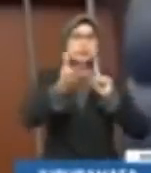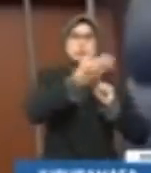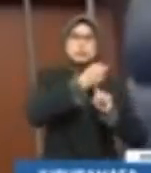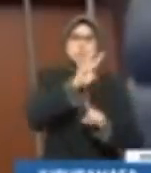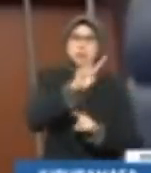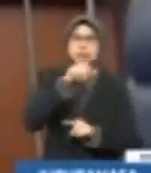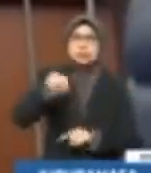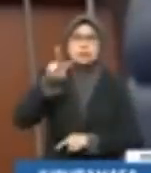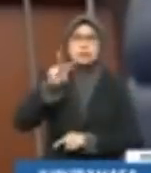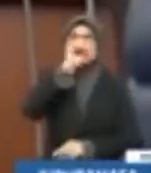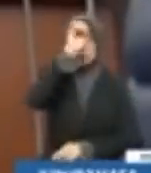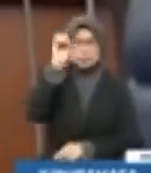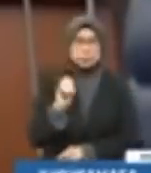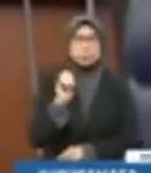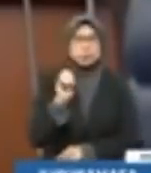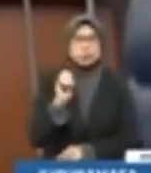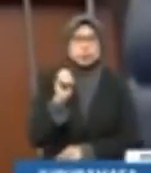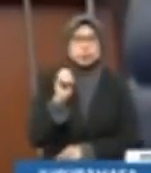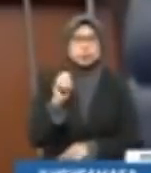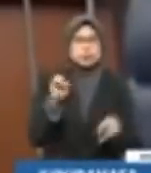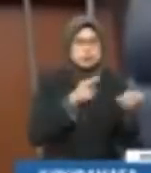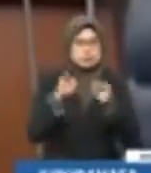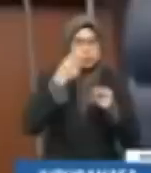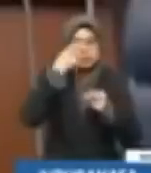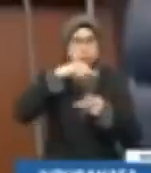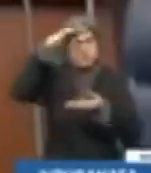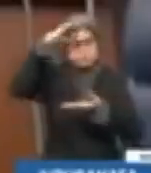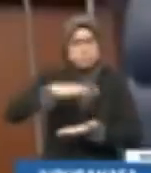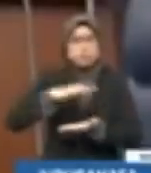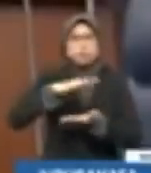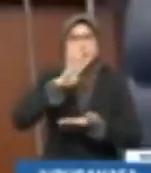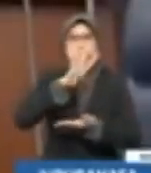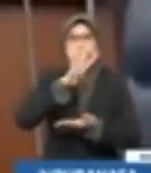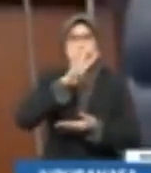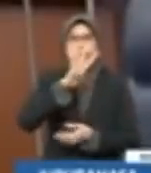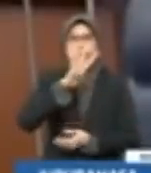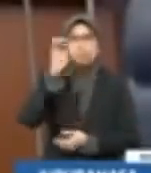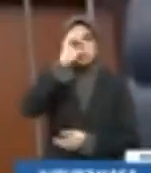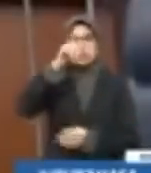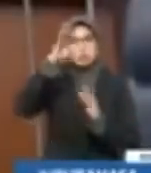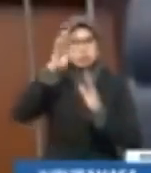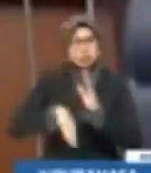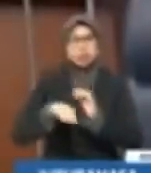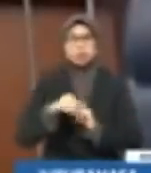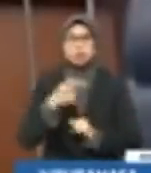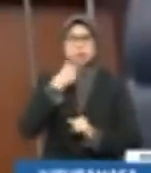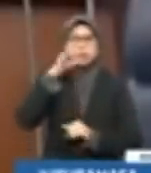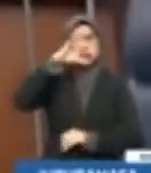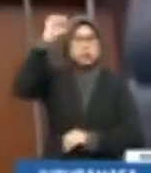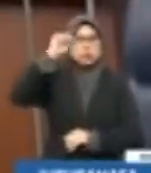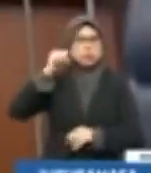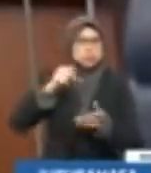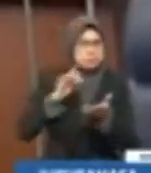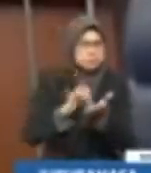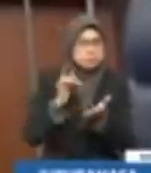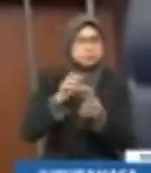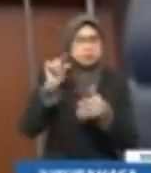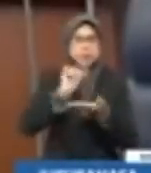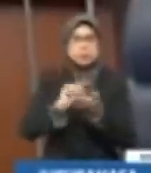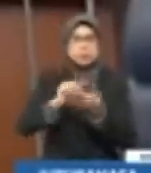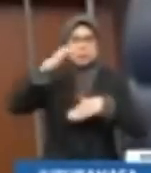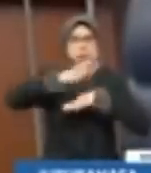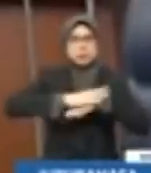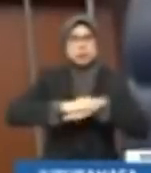mencapai 4.2%. Dan dalam usaha menurunkan 4% ke bawah, kami tidak mahu majikan ambil kesempatan gaji minimum